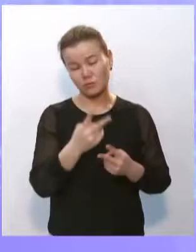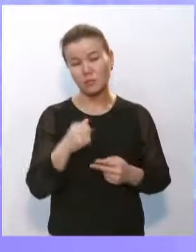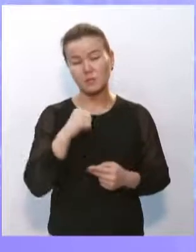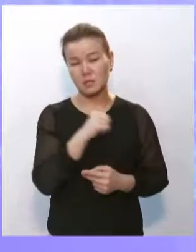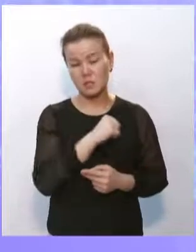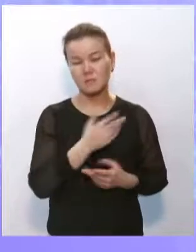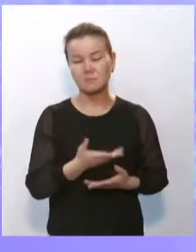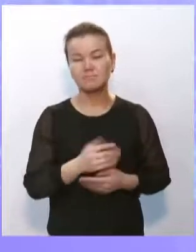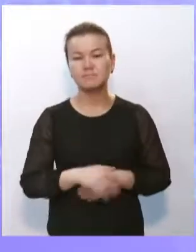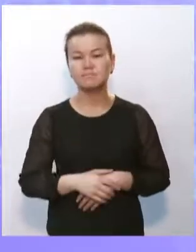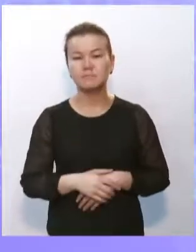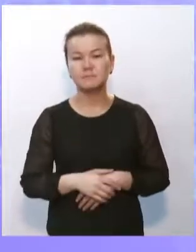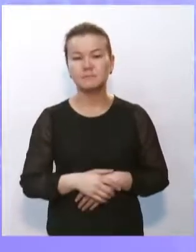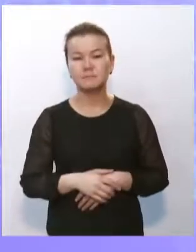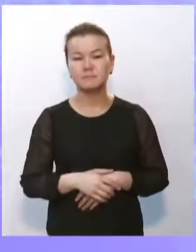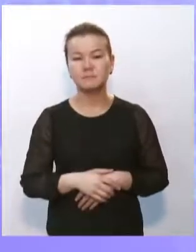сами